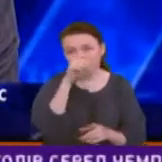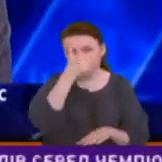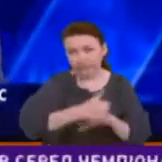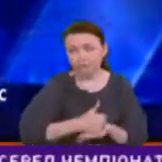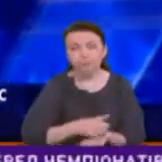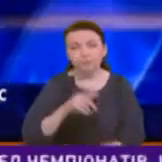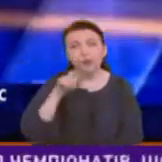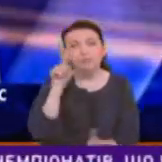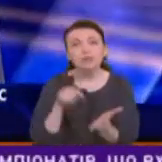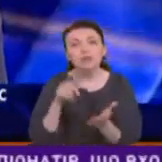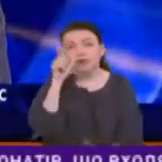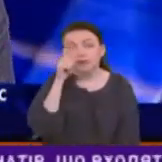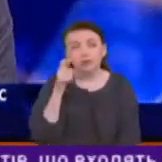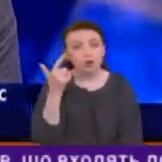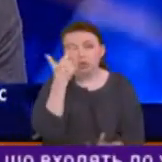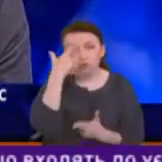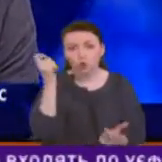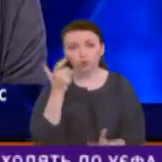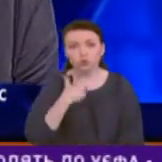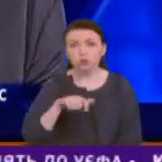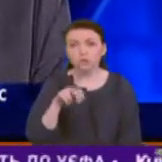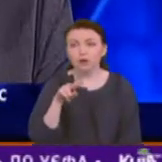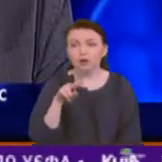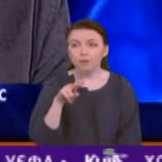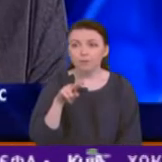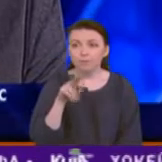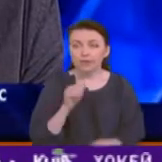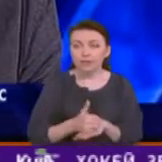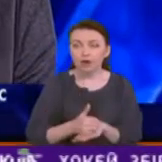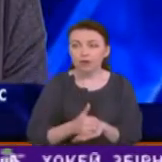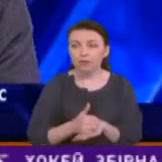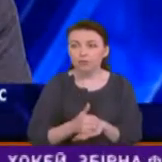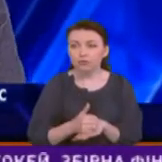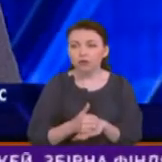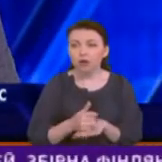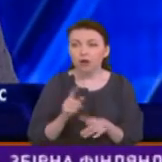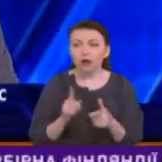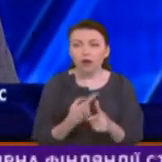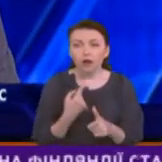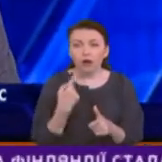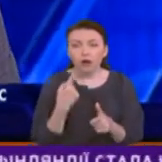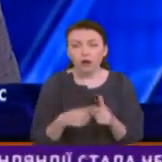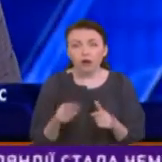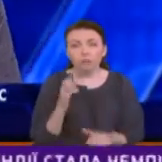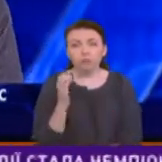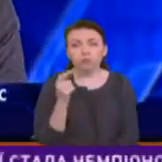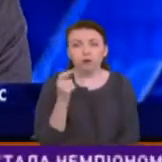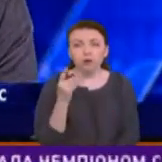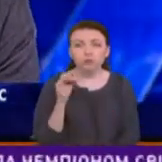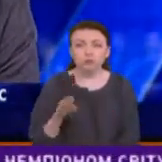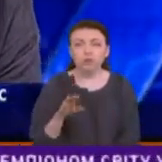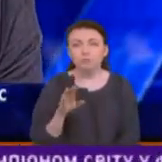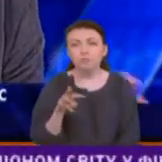греків. От не оголошуєш себе патріархом, от болгари б не оголосили б, що Софійський митрополит патріарх, або бухарецький